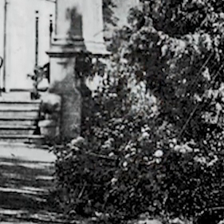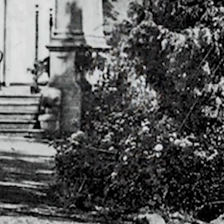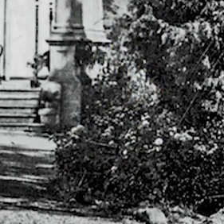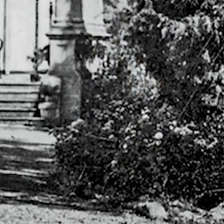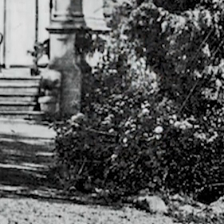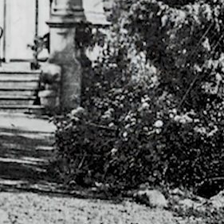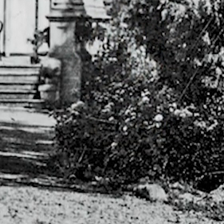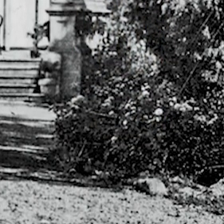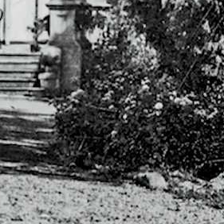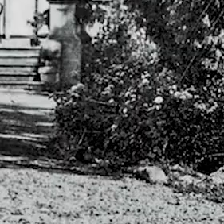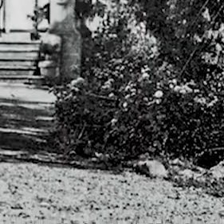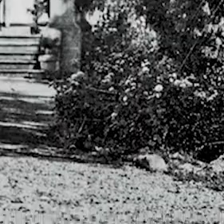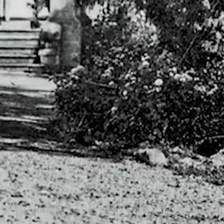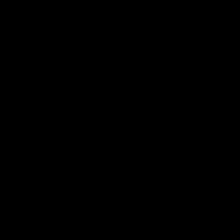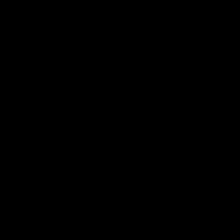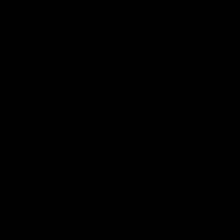Manon.